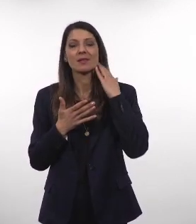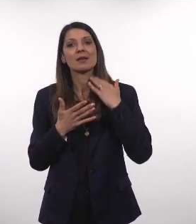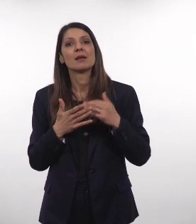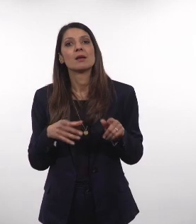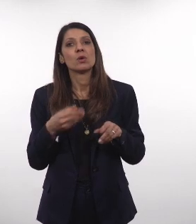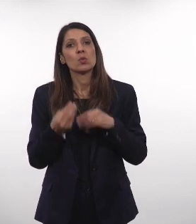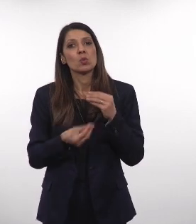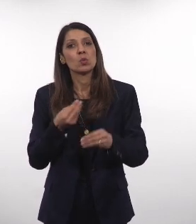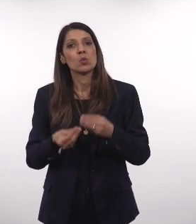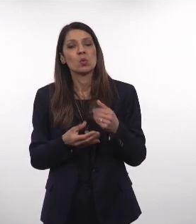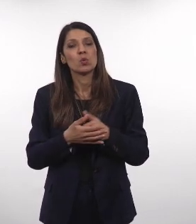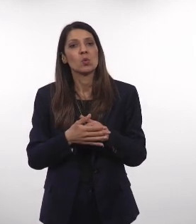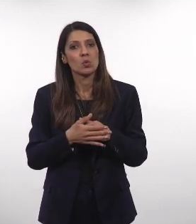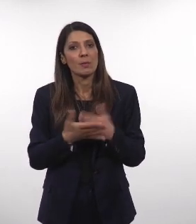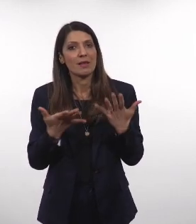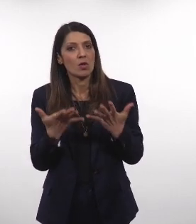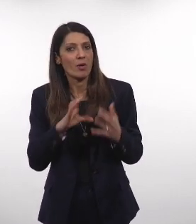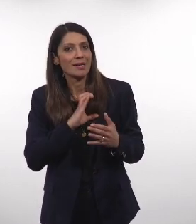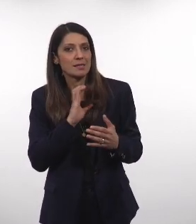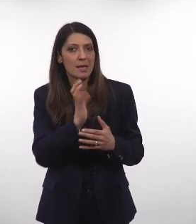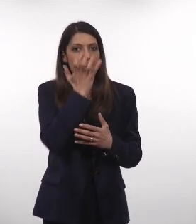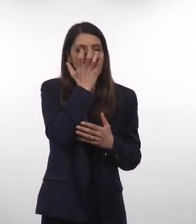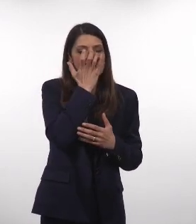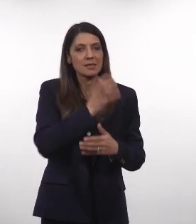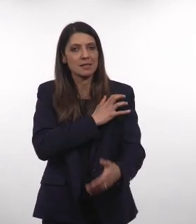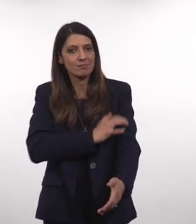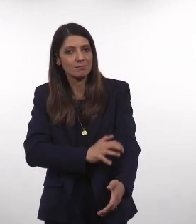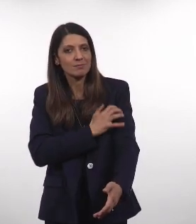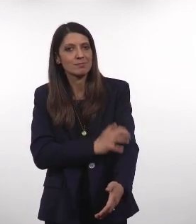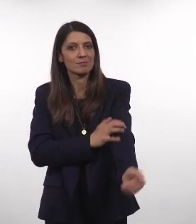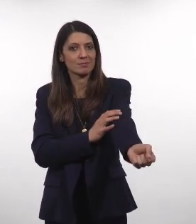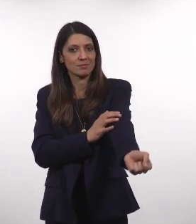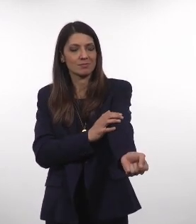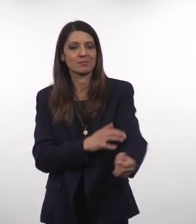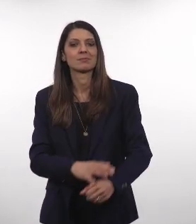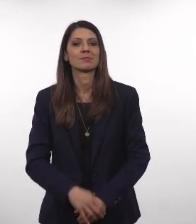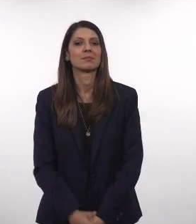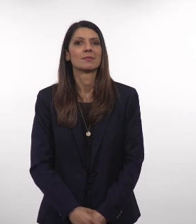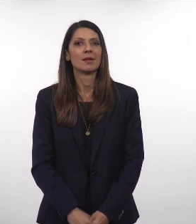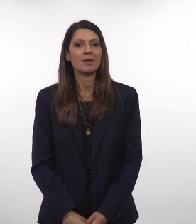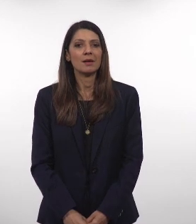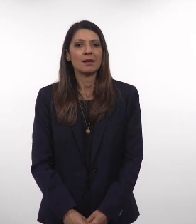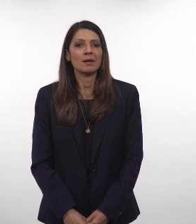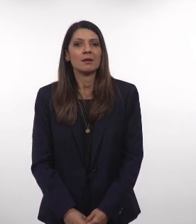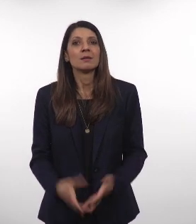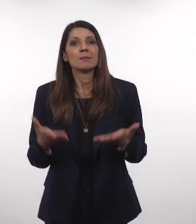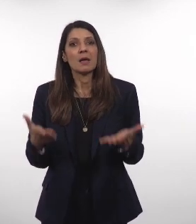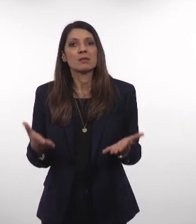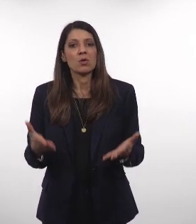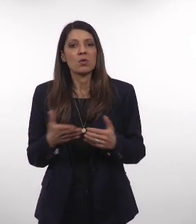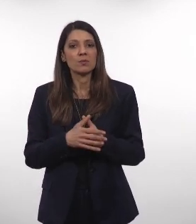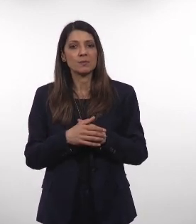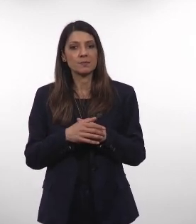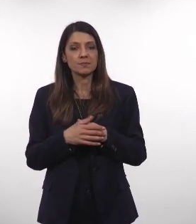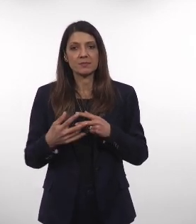sur l'association du masque et du bras tendu avec le garrot. En ce moment, les